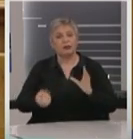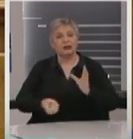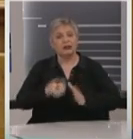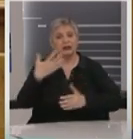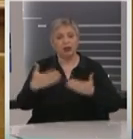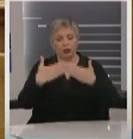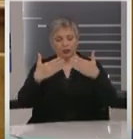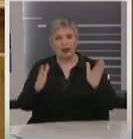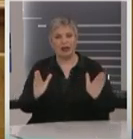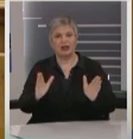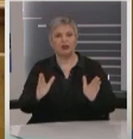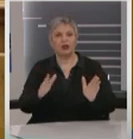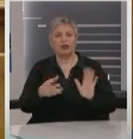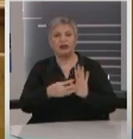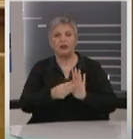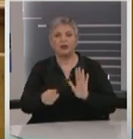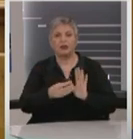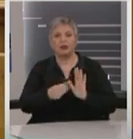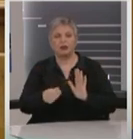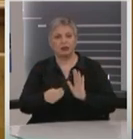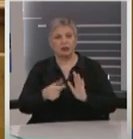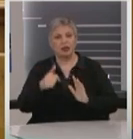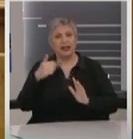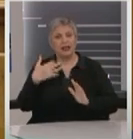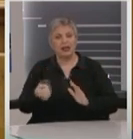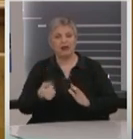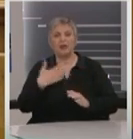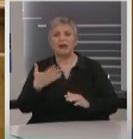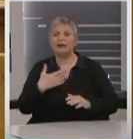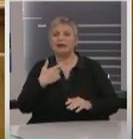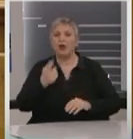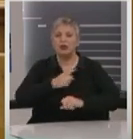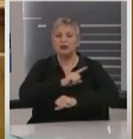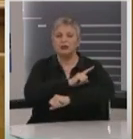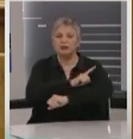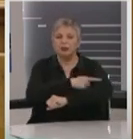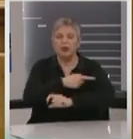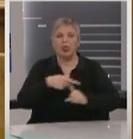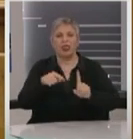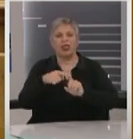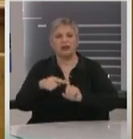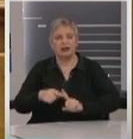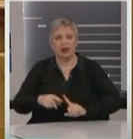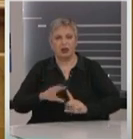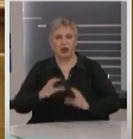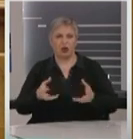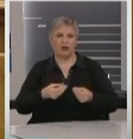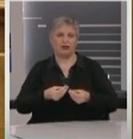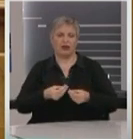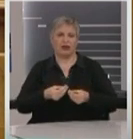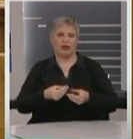παραγωγικό πρότυπο, αξιοποιώντας επί της ουσίας συγκριτικά πλεονεκτήματα και βεβαίως